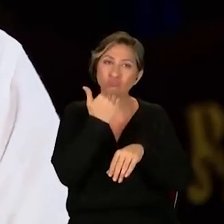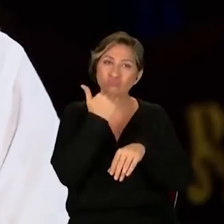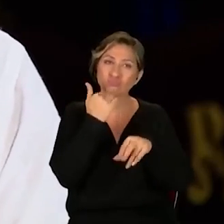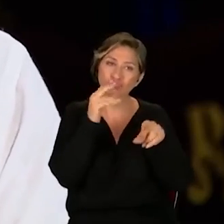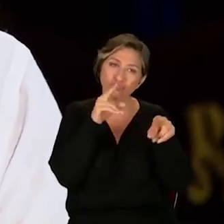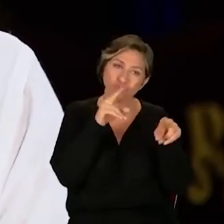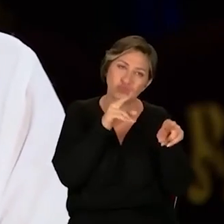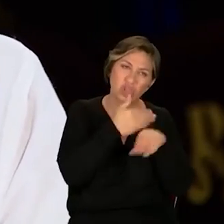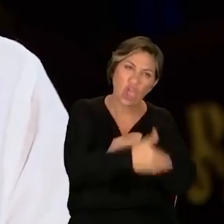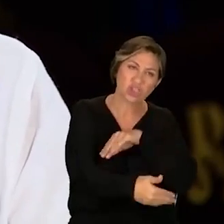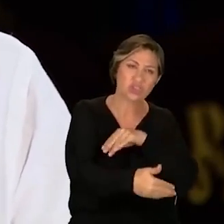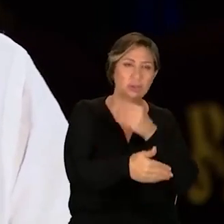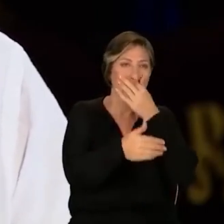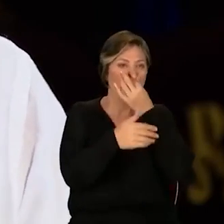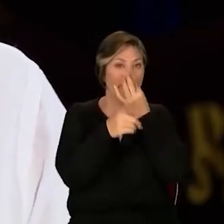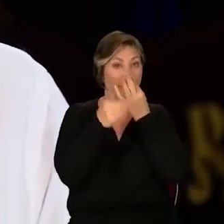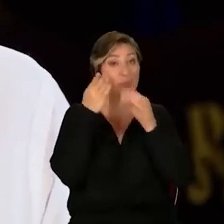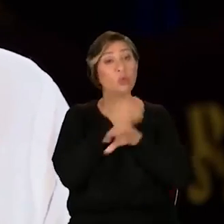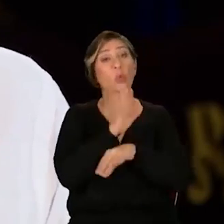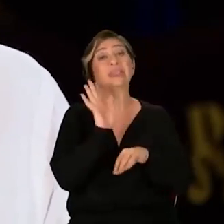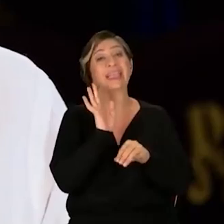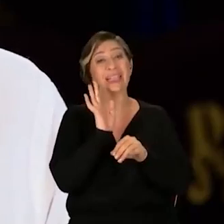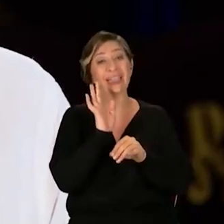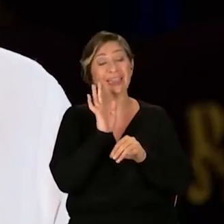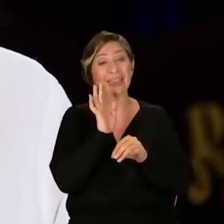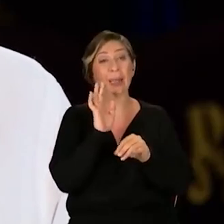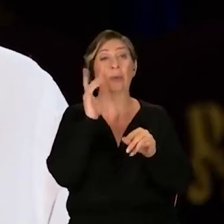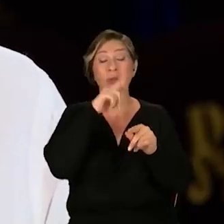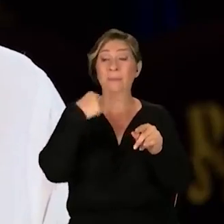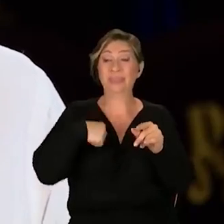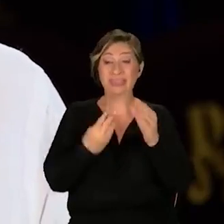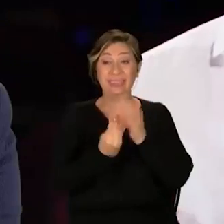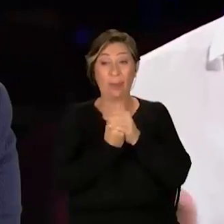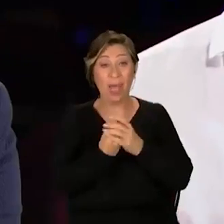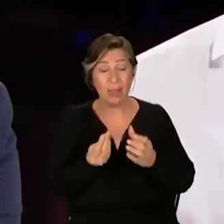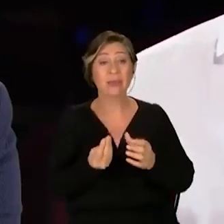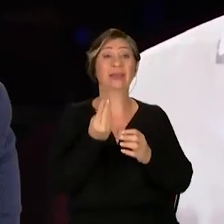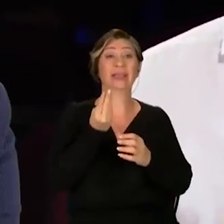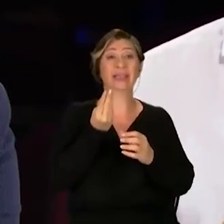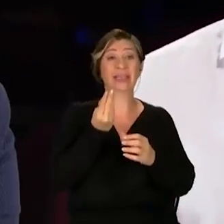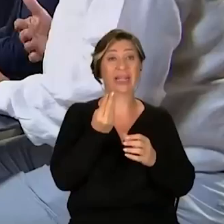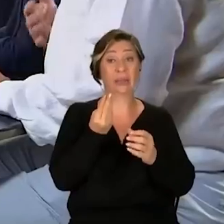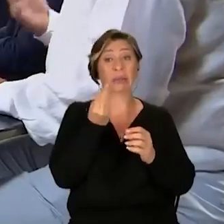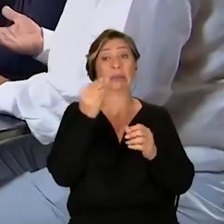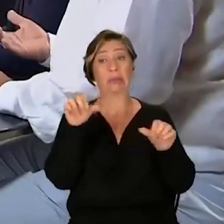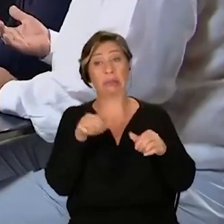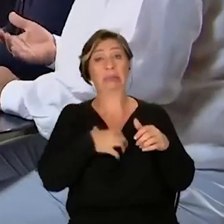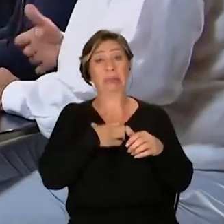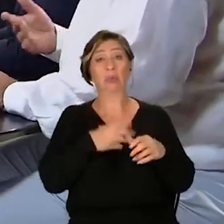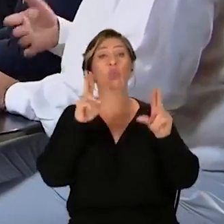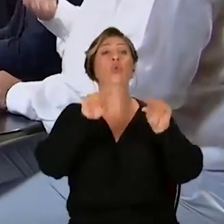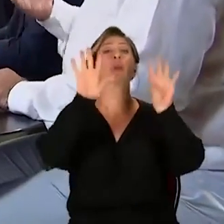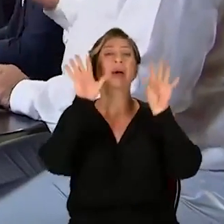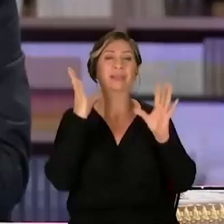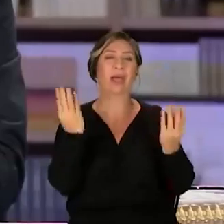geç gelecek. Evet. Ki bu da hiç tavsiye edilen bir şey değil. Pazartesi sabah kalkacağım, kalkabilecek miyim endişesi var.